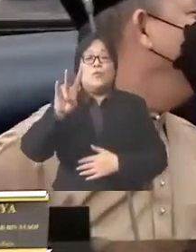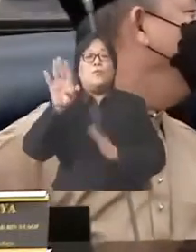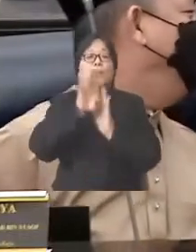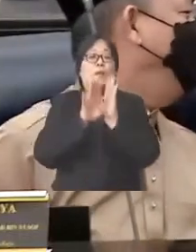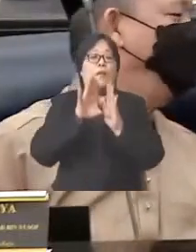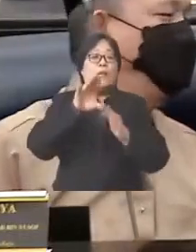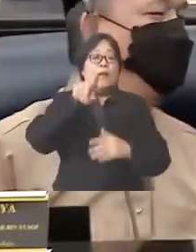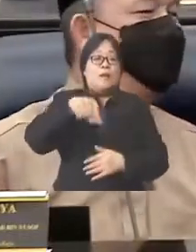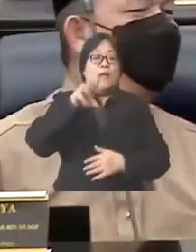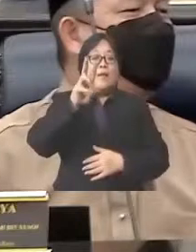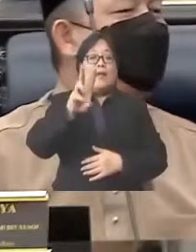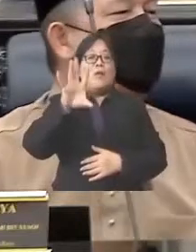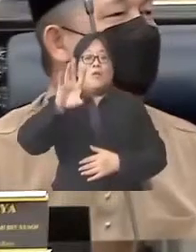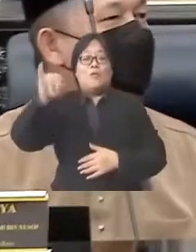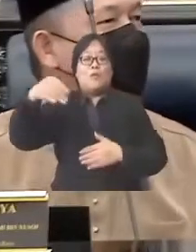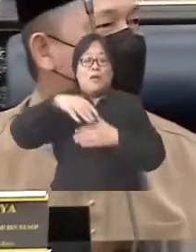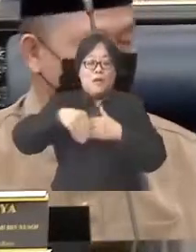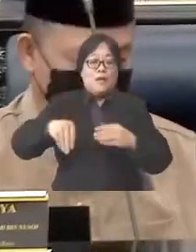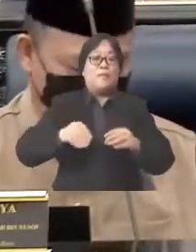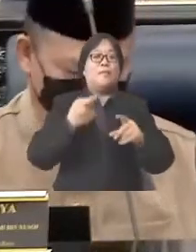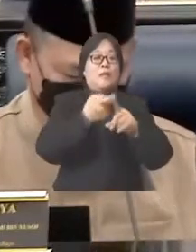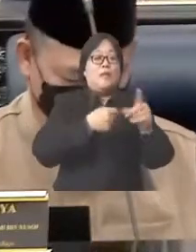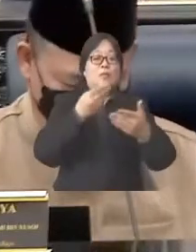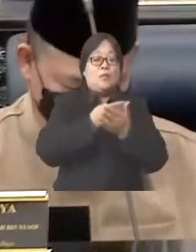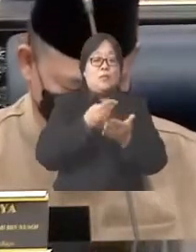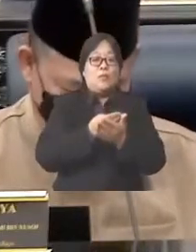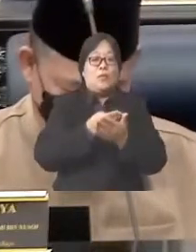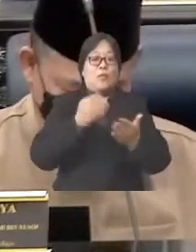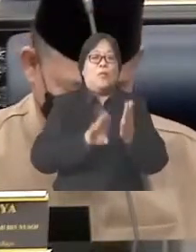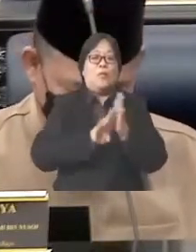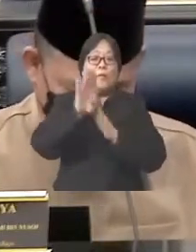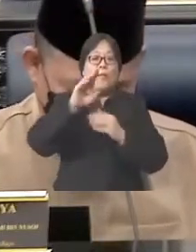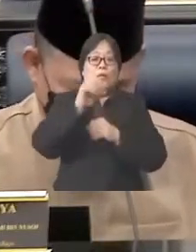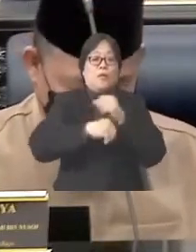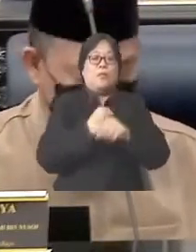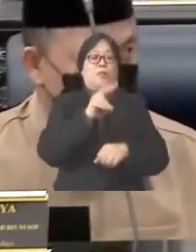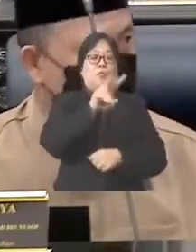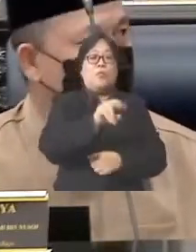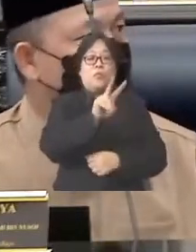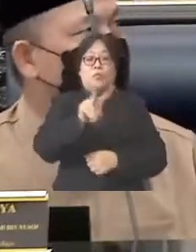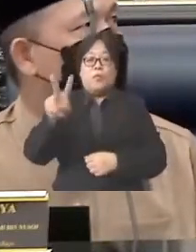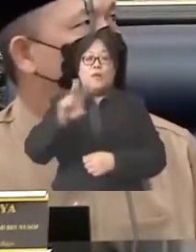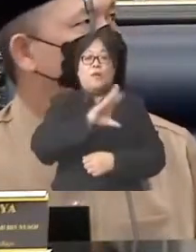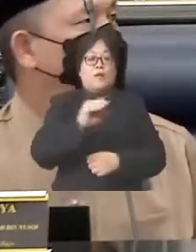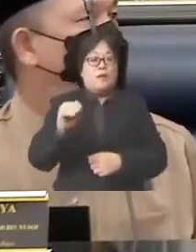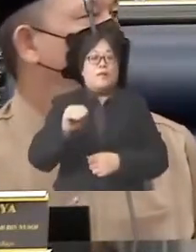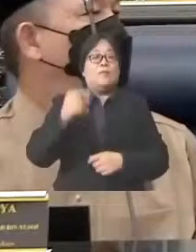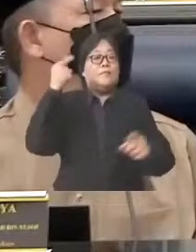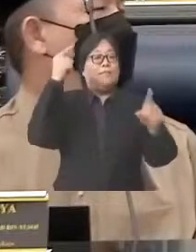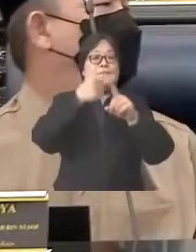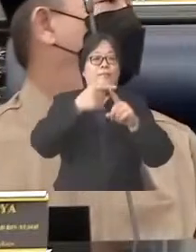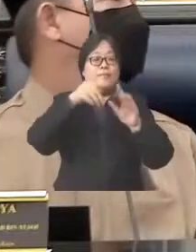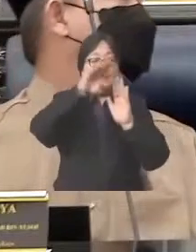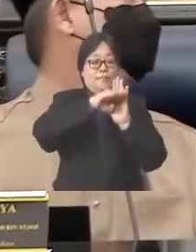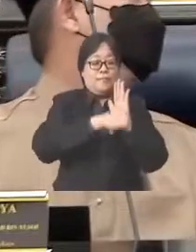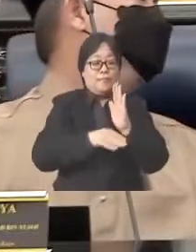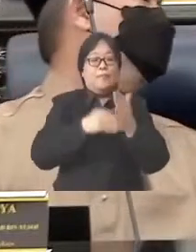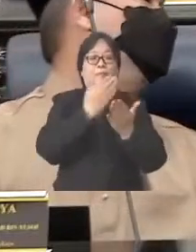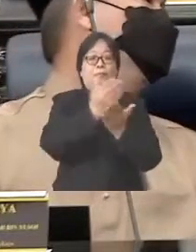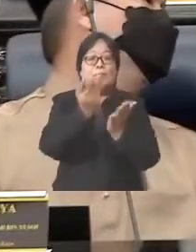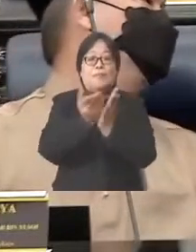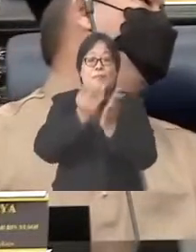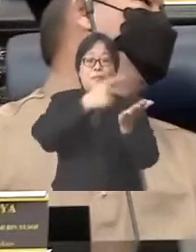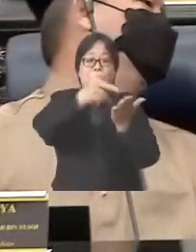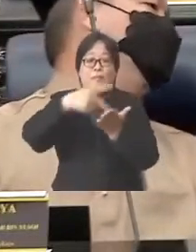pilih lengket dan 600 juta Ringgit dibelanjakan daripada kumpulan Uang pembangunan bagi Tahun 2022 dan bagi tujuan dan butiran perbelajaan